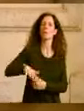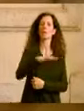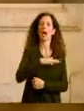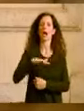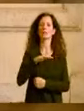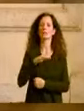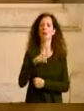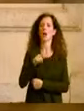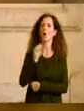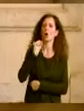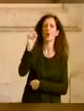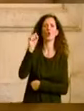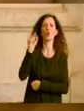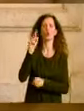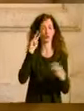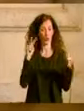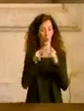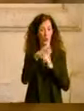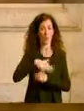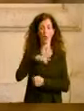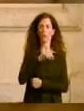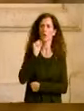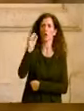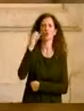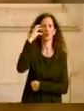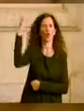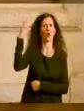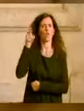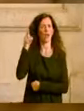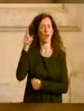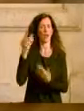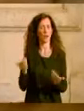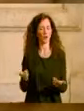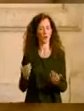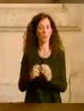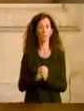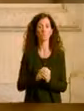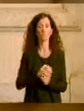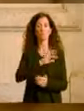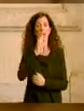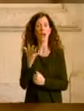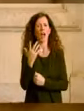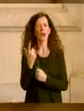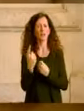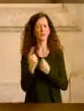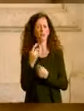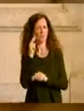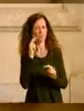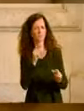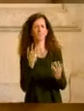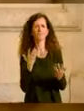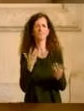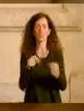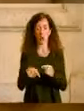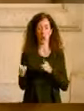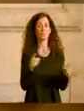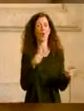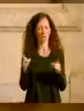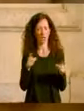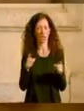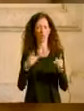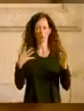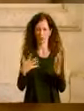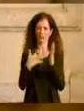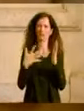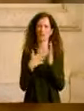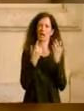governo. Altro fronte, emergono in queste ore difficili dal punto di vista della tenuta economico-sociale del Paese,